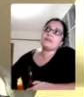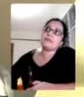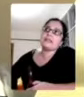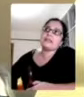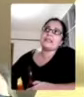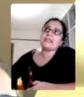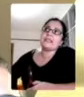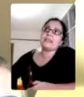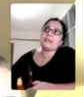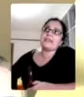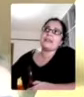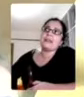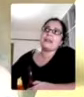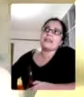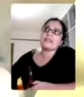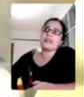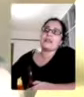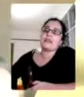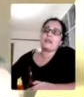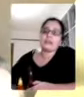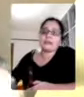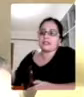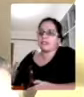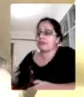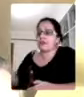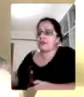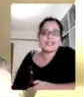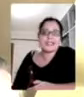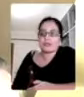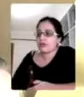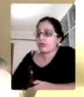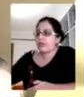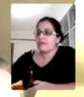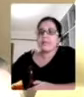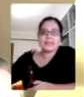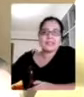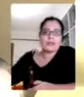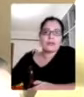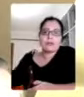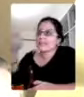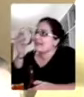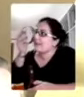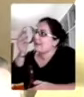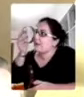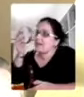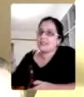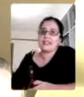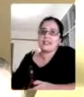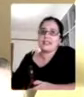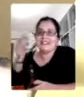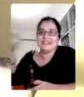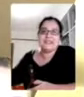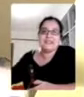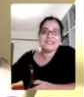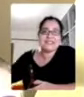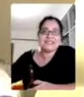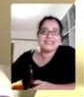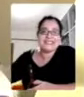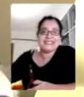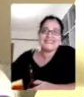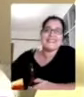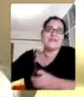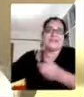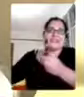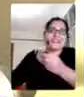işte bu dediğiniz gibi ben kitabı asla öyle okuyamam. Şimdi benim gözler de bozuk. Benim kitap okuma mesafem böyle bir şey yani. Mümkün